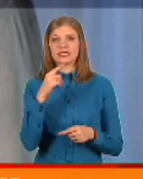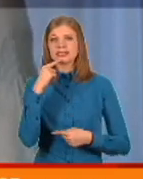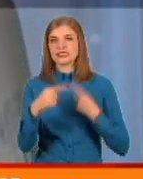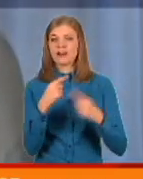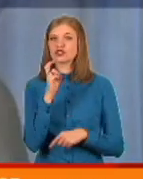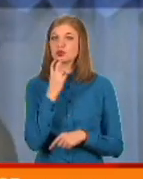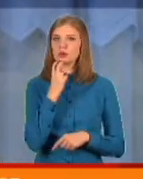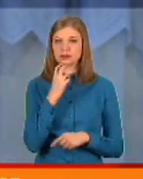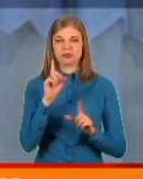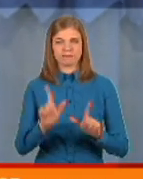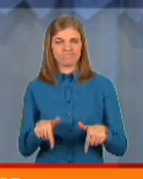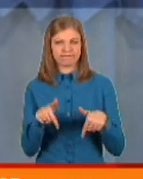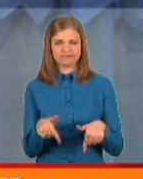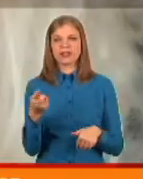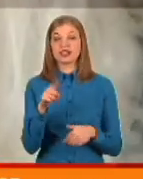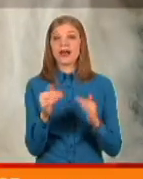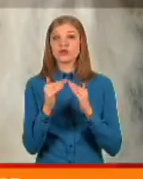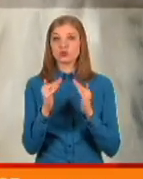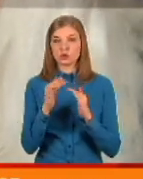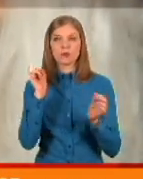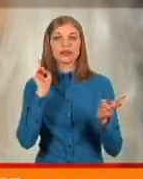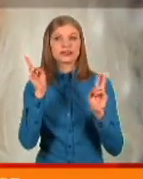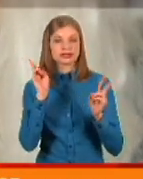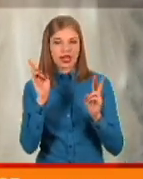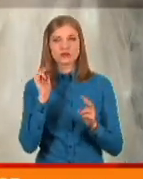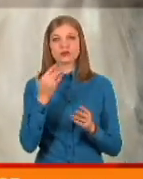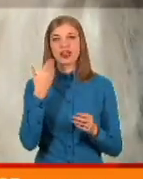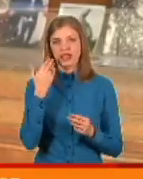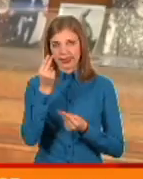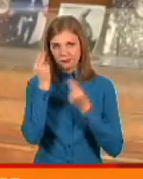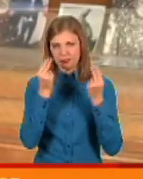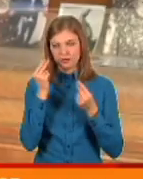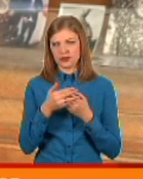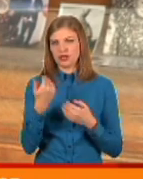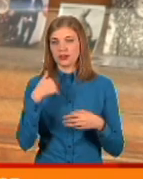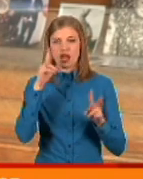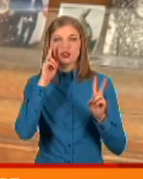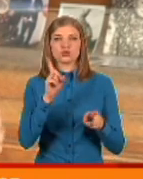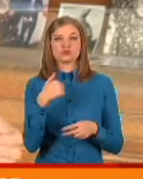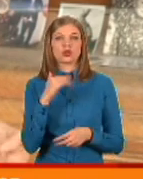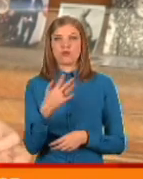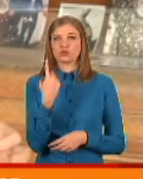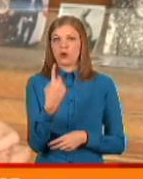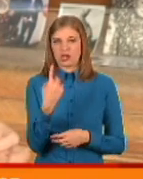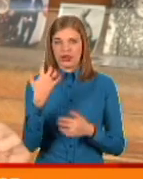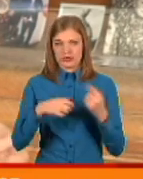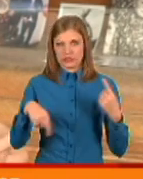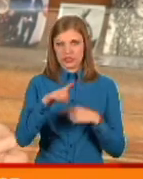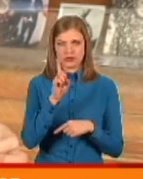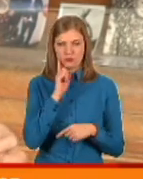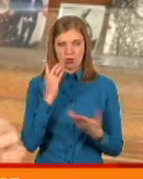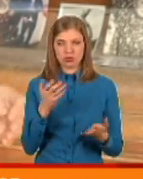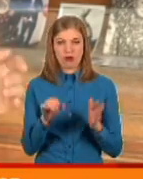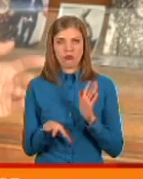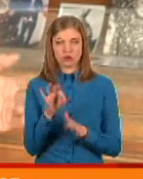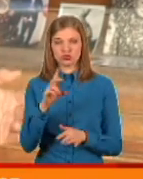Завжди усміхнена на підборах, навіть удома, із зачіскою і легким мейкапом. Я не знала, що я буду одна серед молодіжі, а